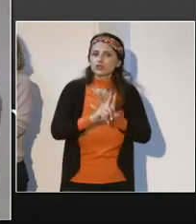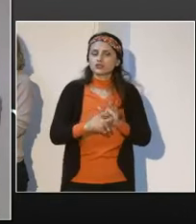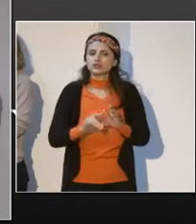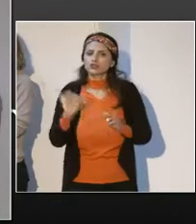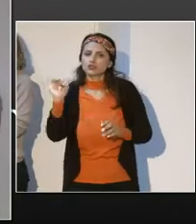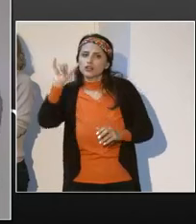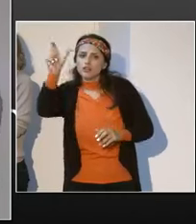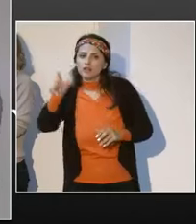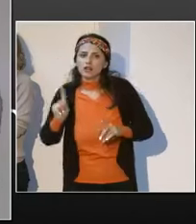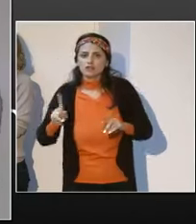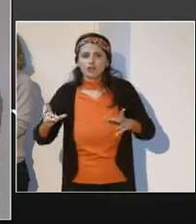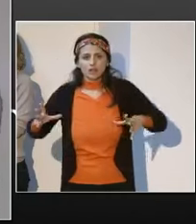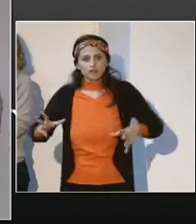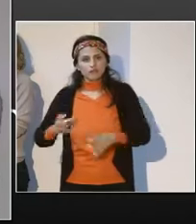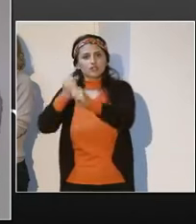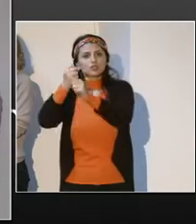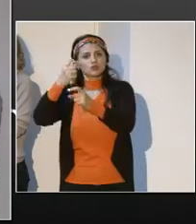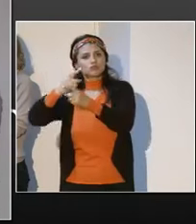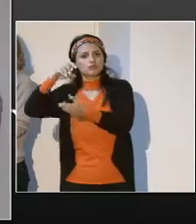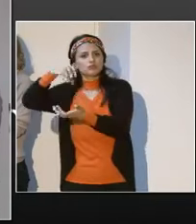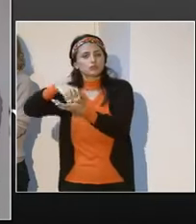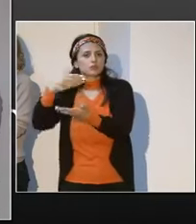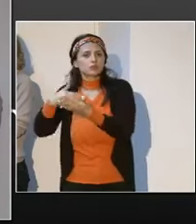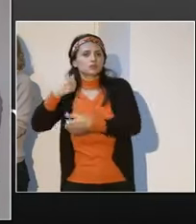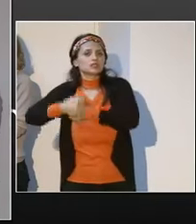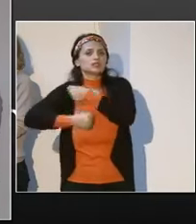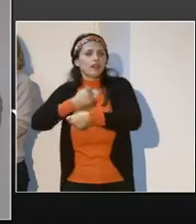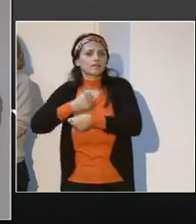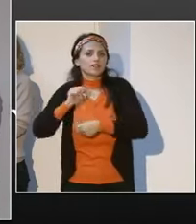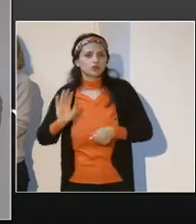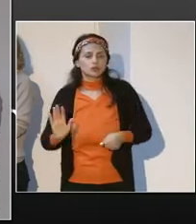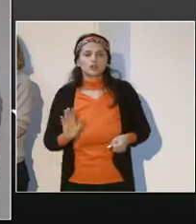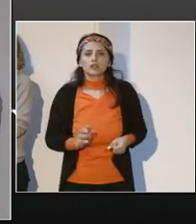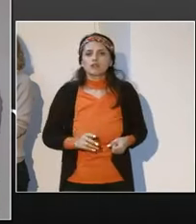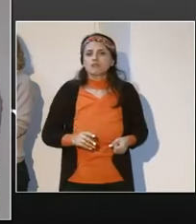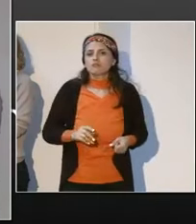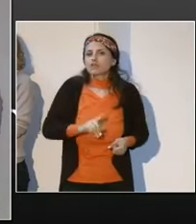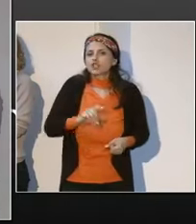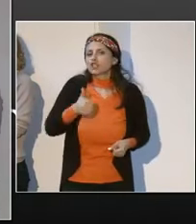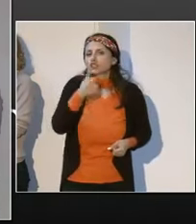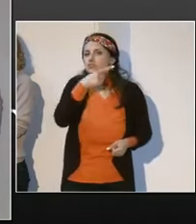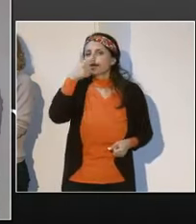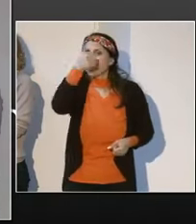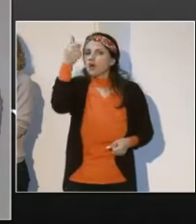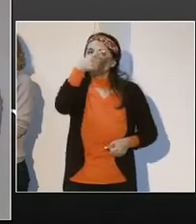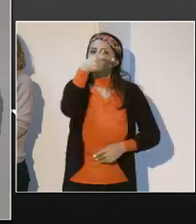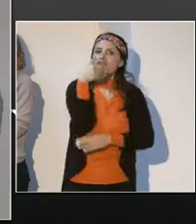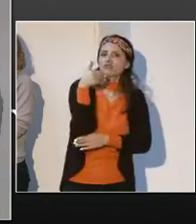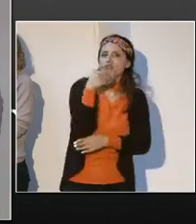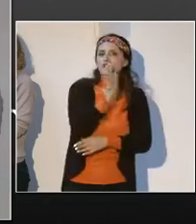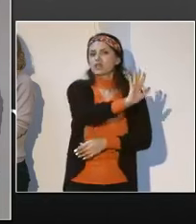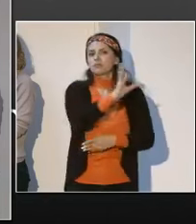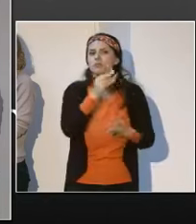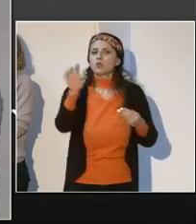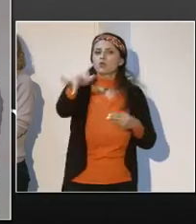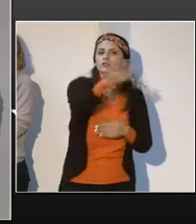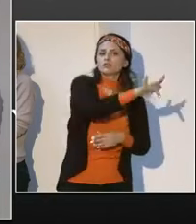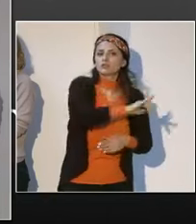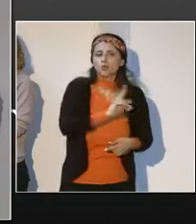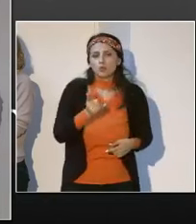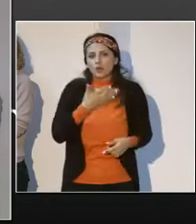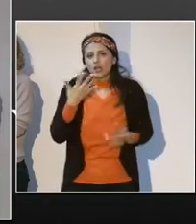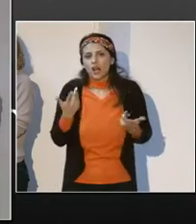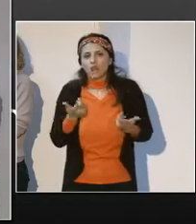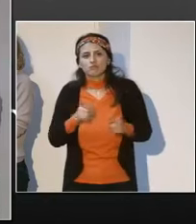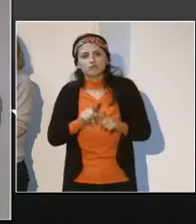cineva sa infiinteze un astfel de serviciu cu alte cuvinte nici furnizorii publici si nici cei privati nu era un masaj